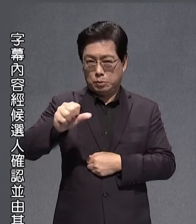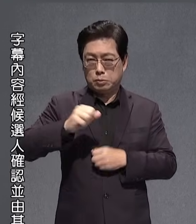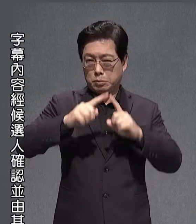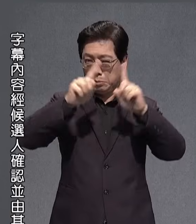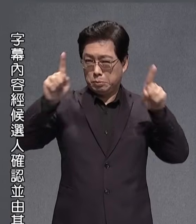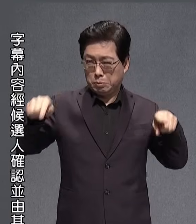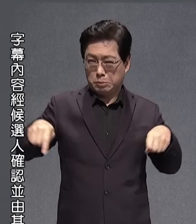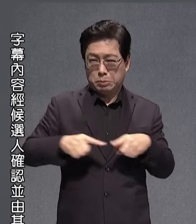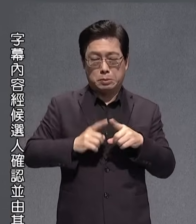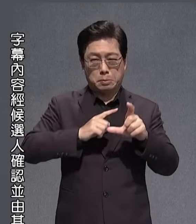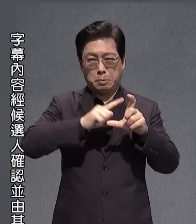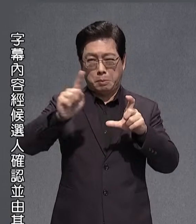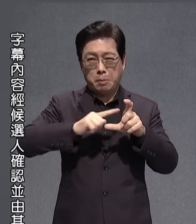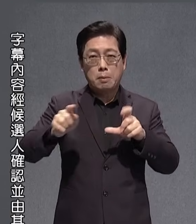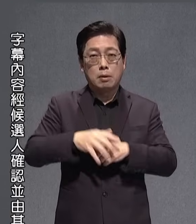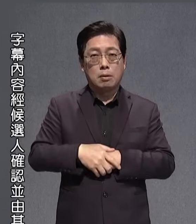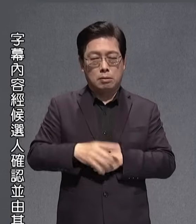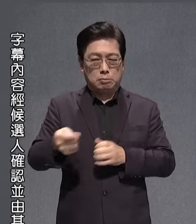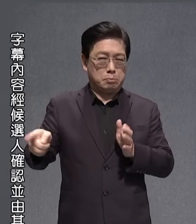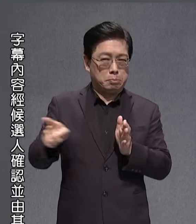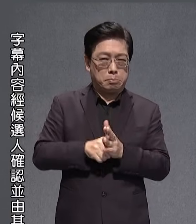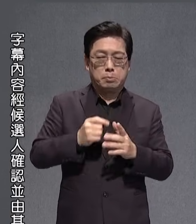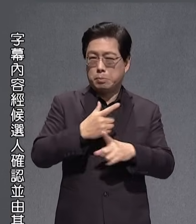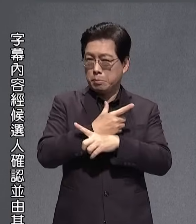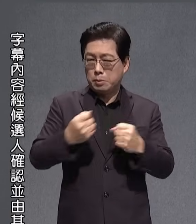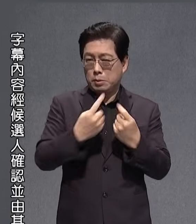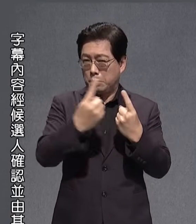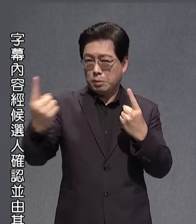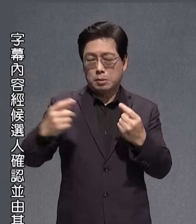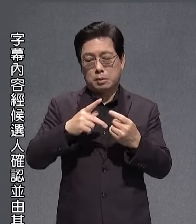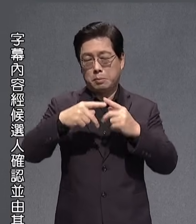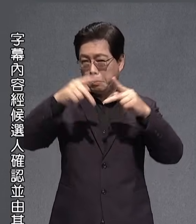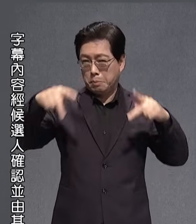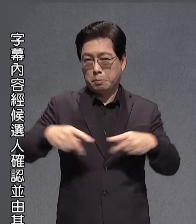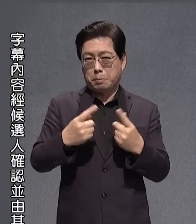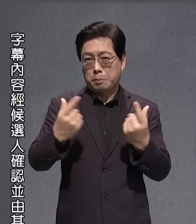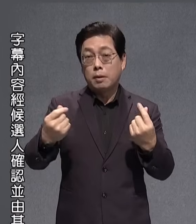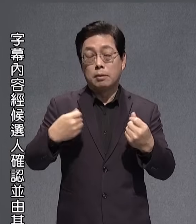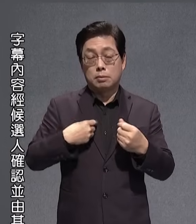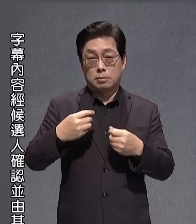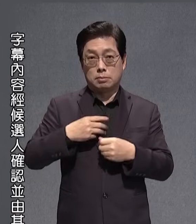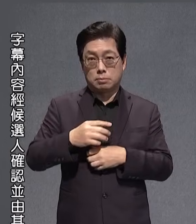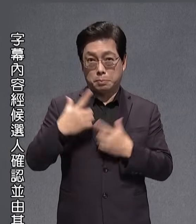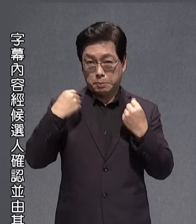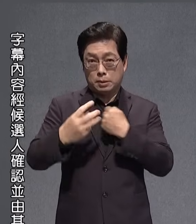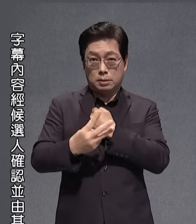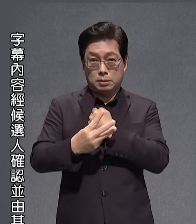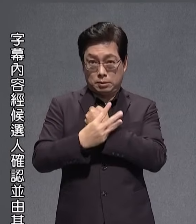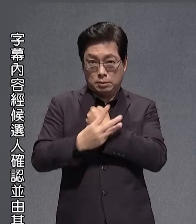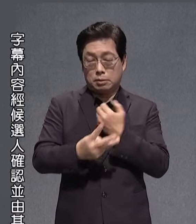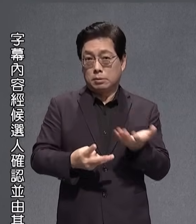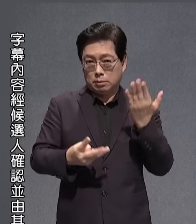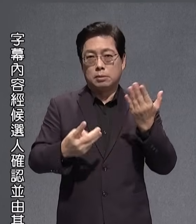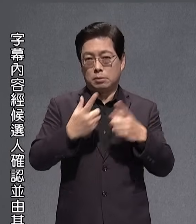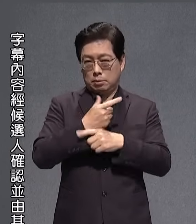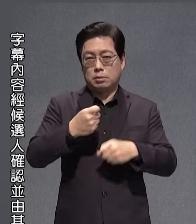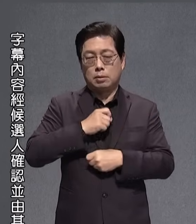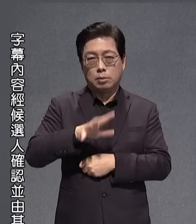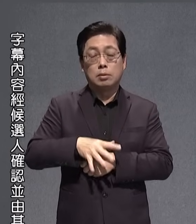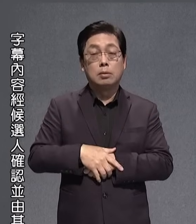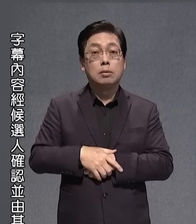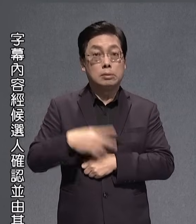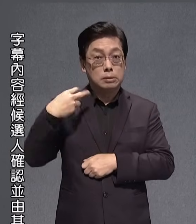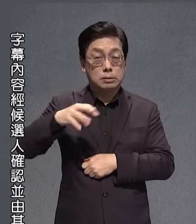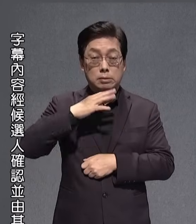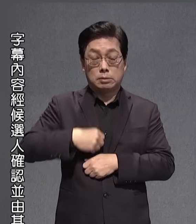屏幕，一室一载具，一生一平台。国小3年级以上应该都要有 iPad。我们的库克云网络教学，